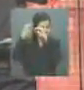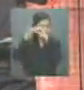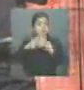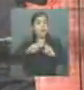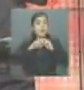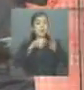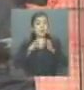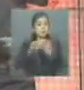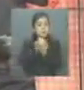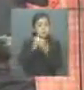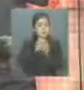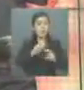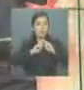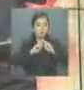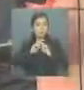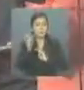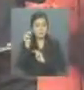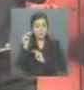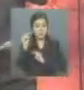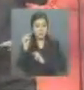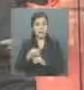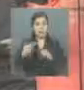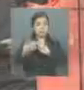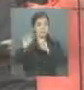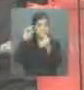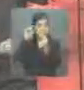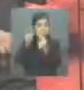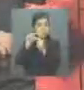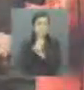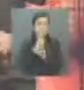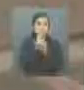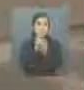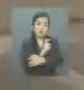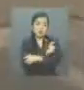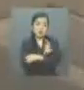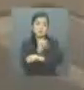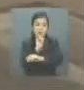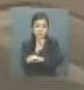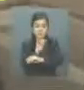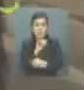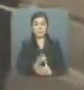ะในแบบฉบับของตัวเองนะคะภายใต้กลิ่นอายงานบุญอยุธยาค่ะ